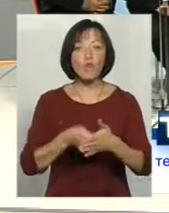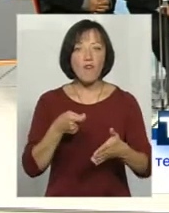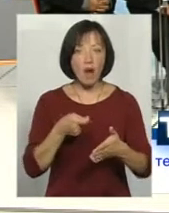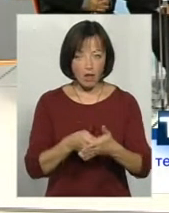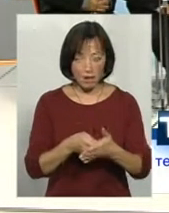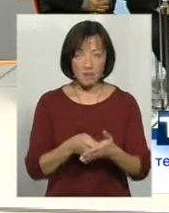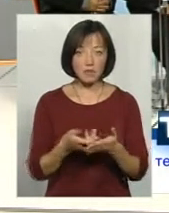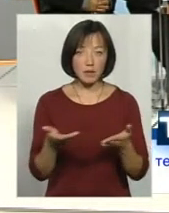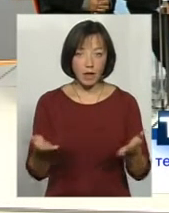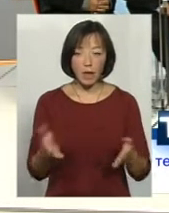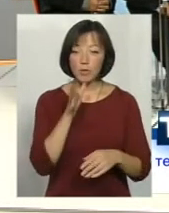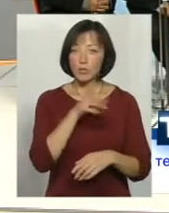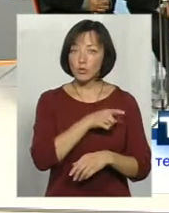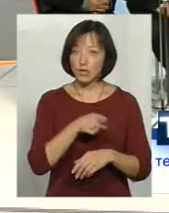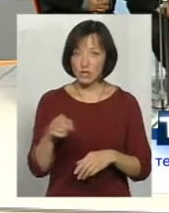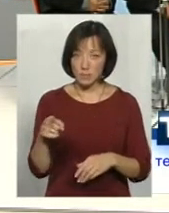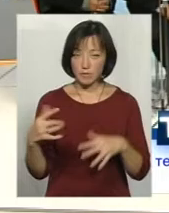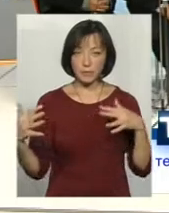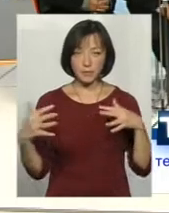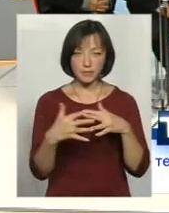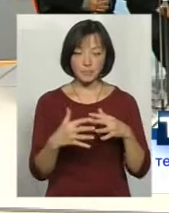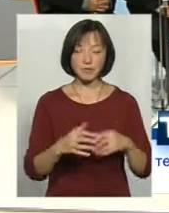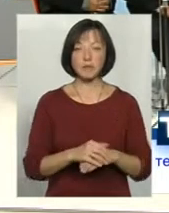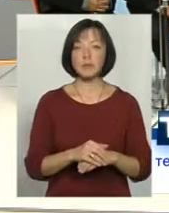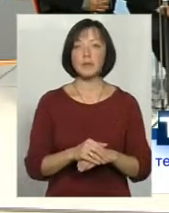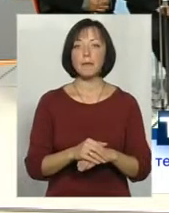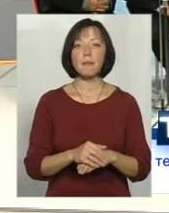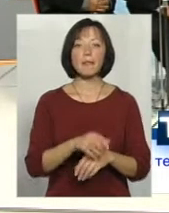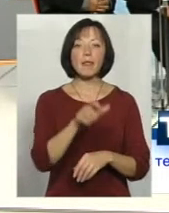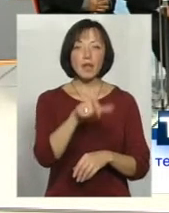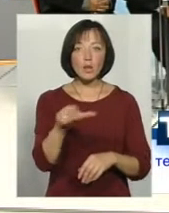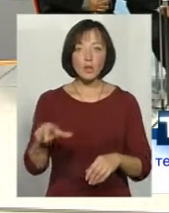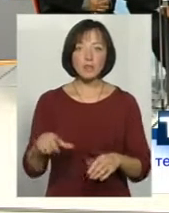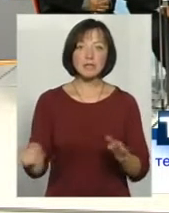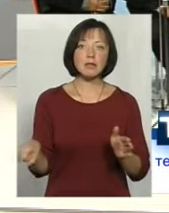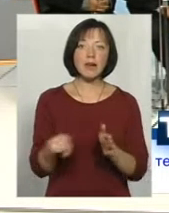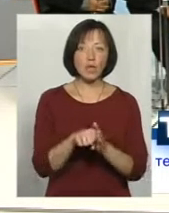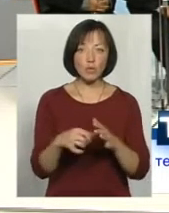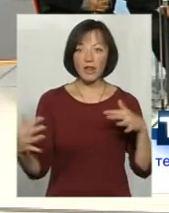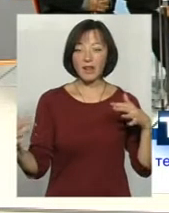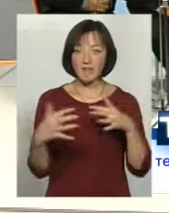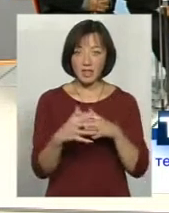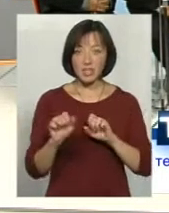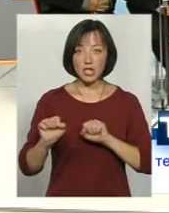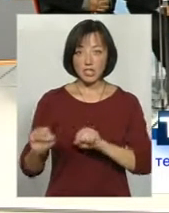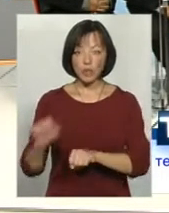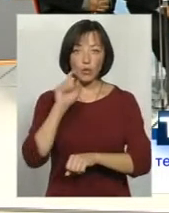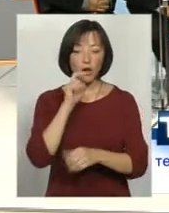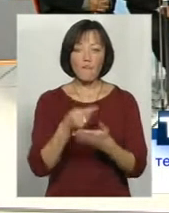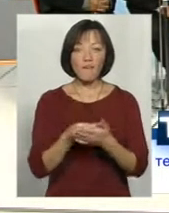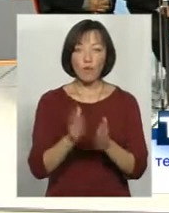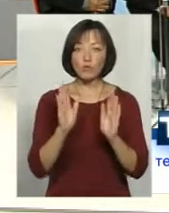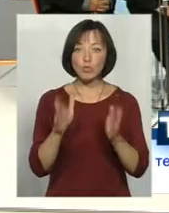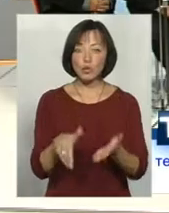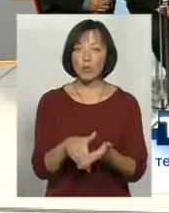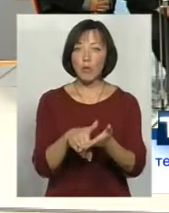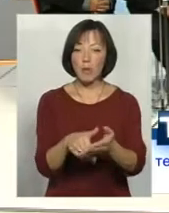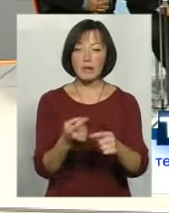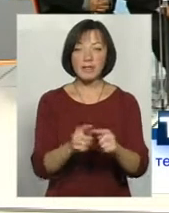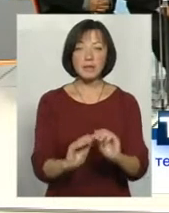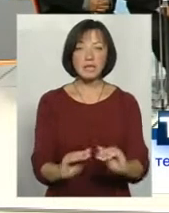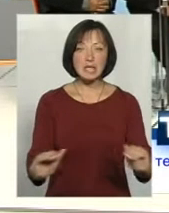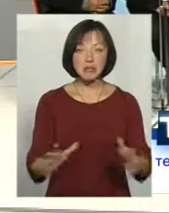годувальників, да, під час проведення антитерористичної операції. Тобто люди загинули на війні, захищають батьківщину. Фонд буде допомагати тим дітям,